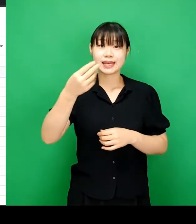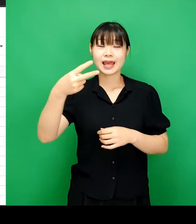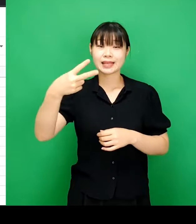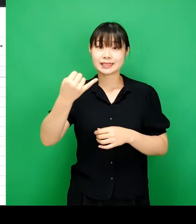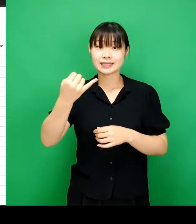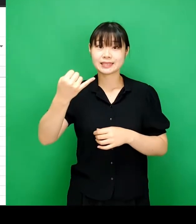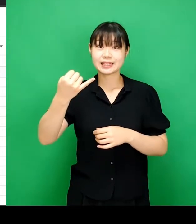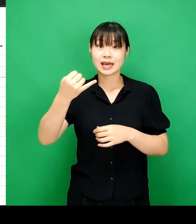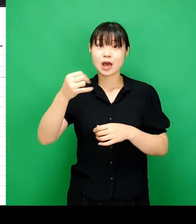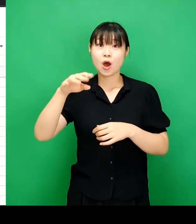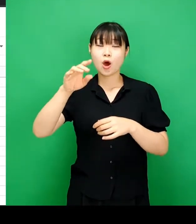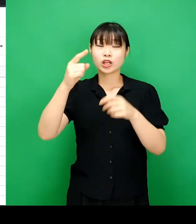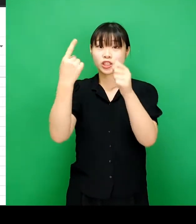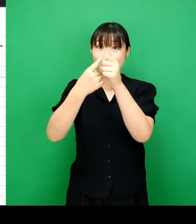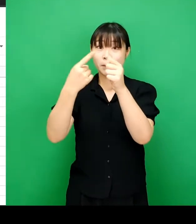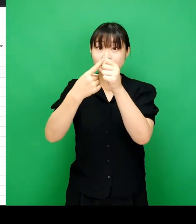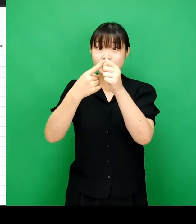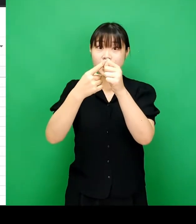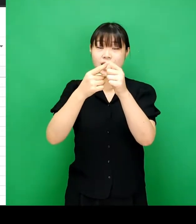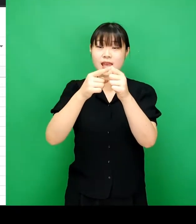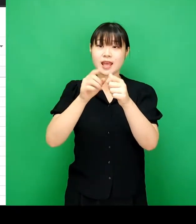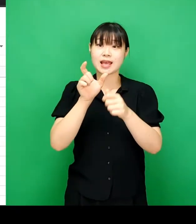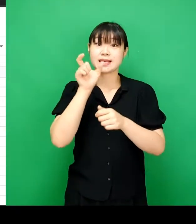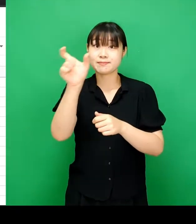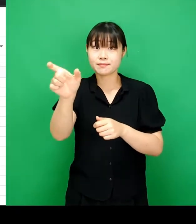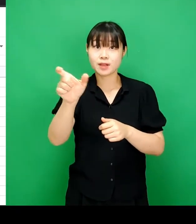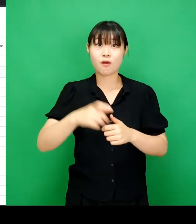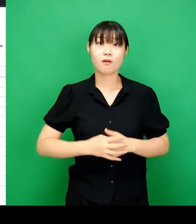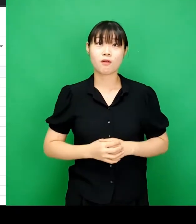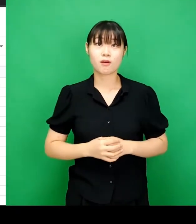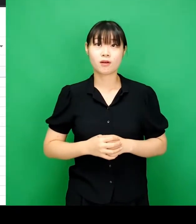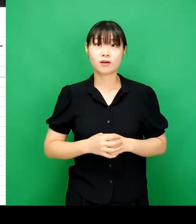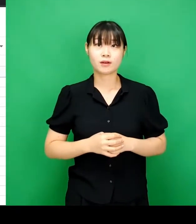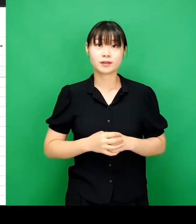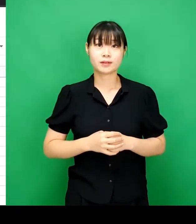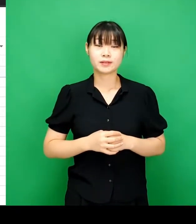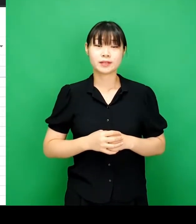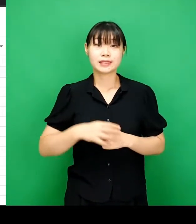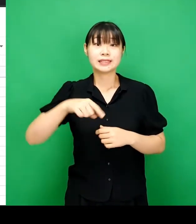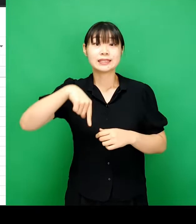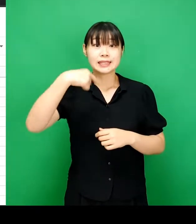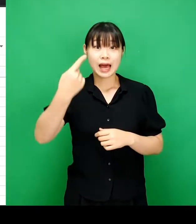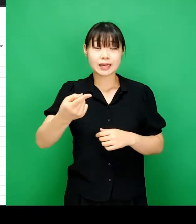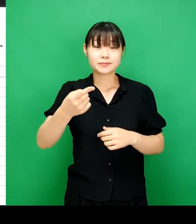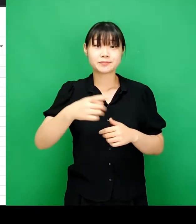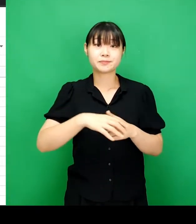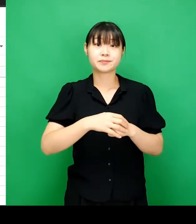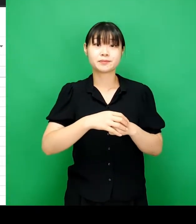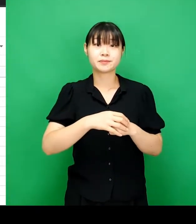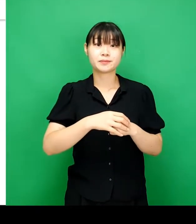복사된 URL을 구글 스프레드시트 A1 셀에 입력합니다.